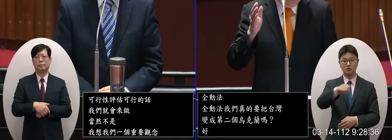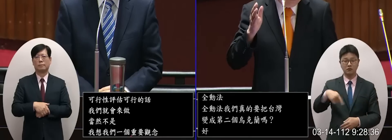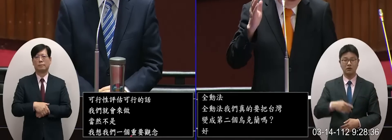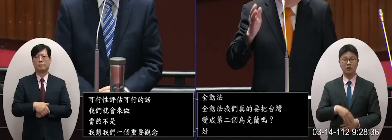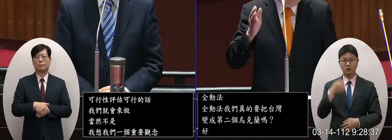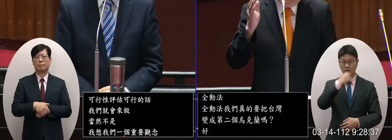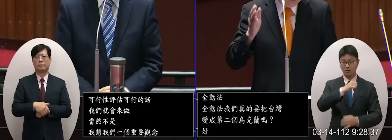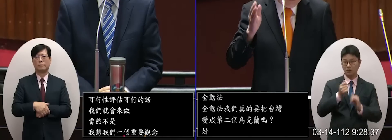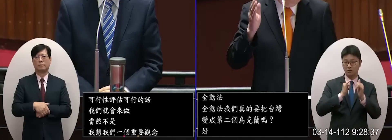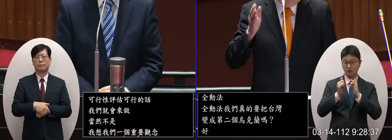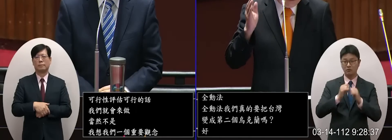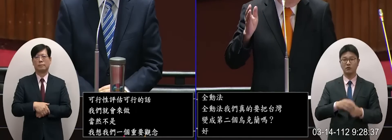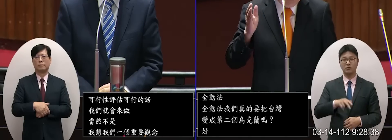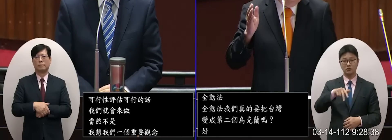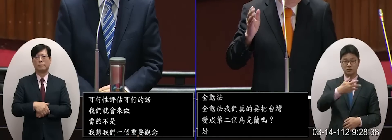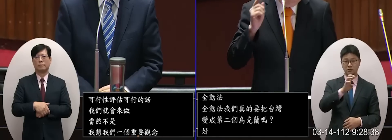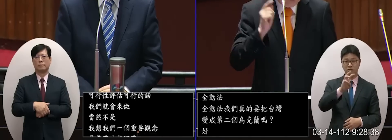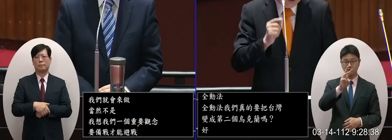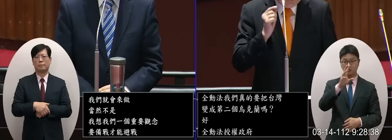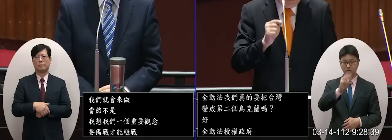台湾的人民，男生有